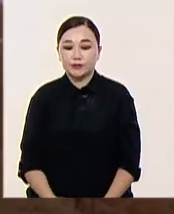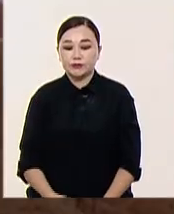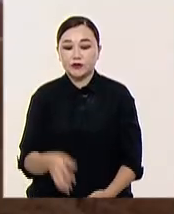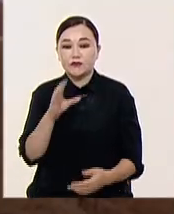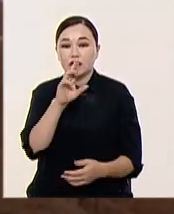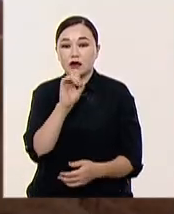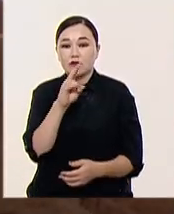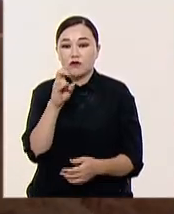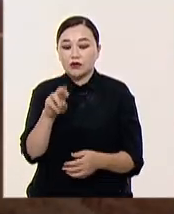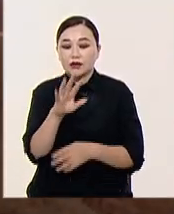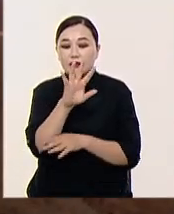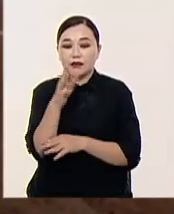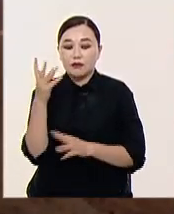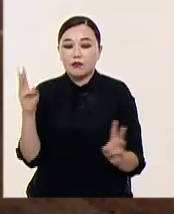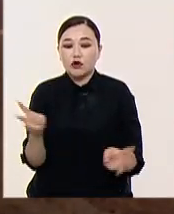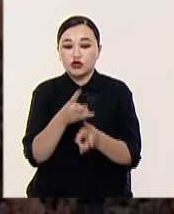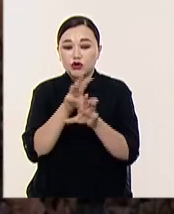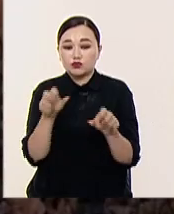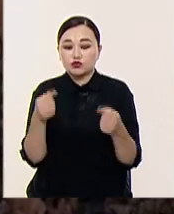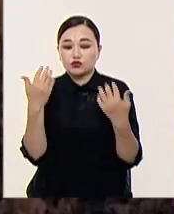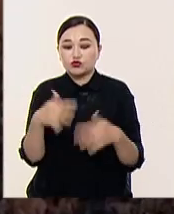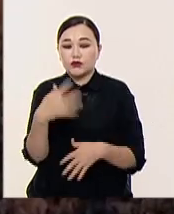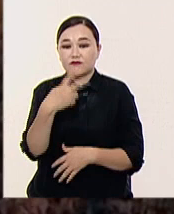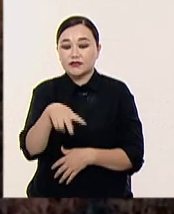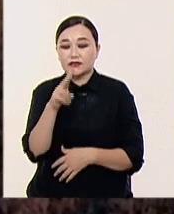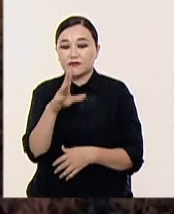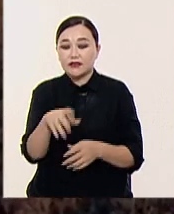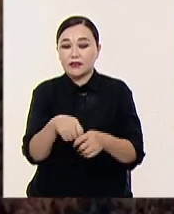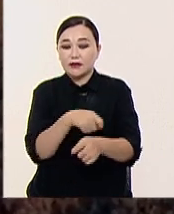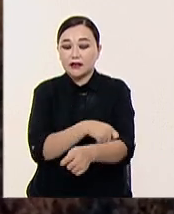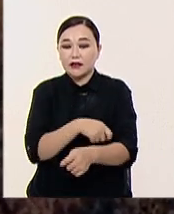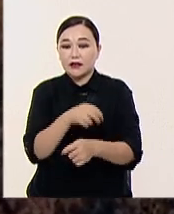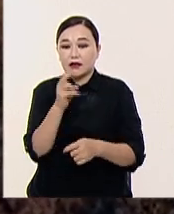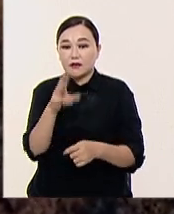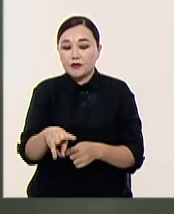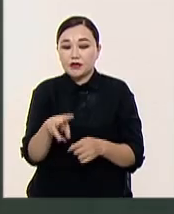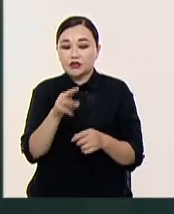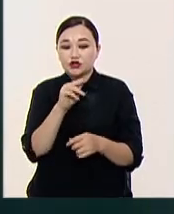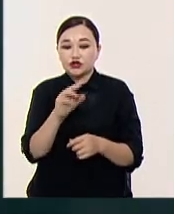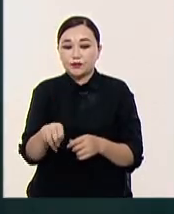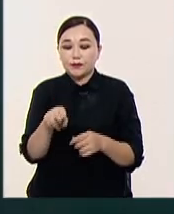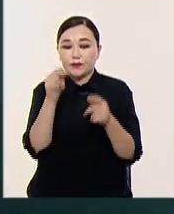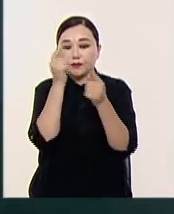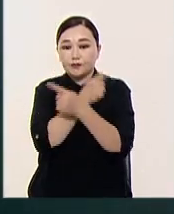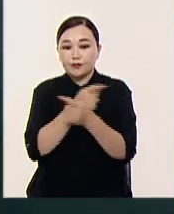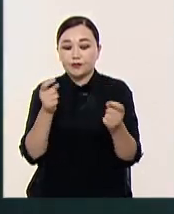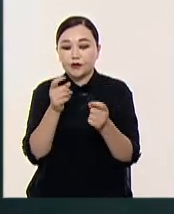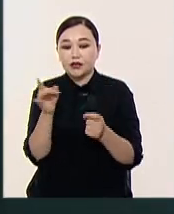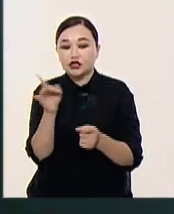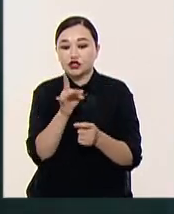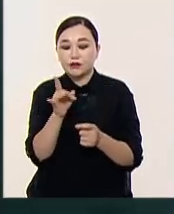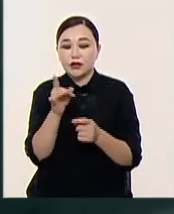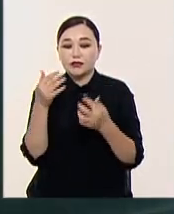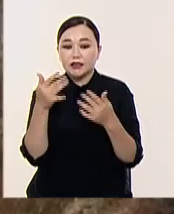в Калифорнии лесными пожарами охвачены уже 20 квадратных километров введен режим ЧП всего же по стране